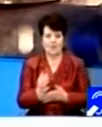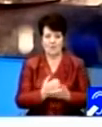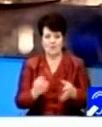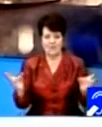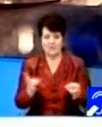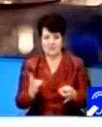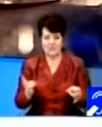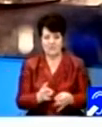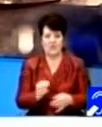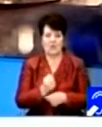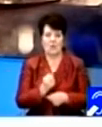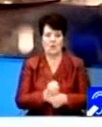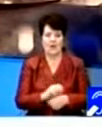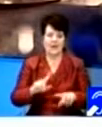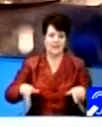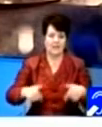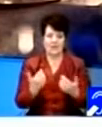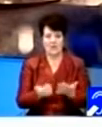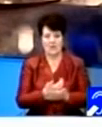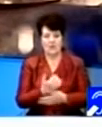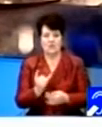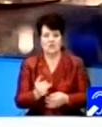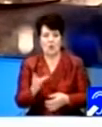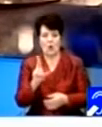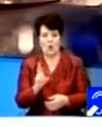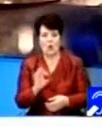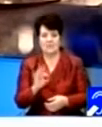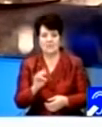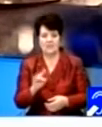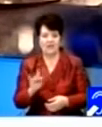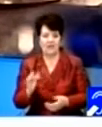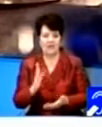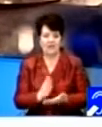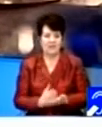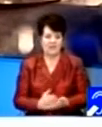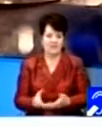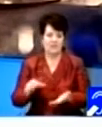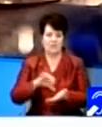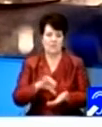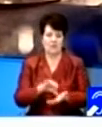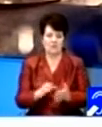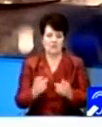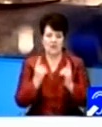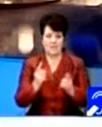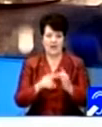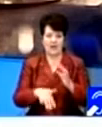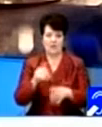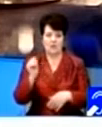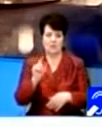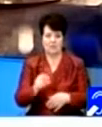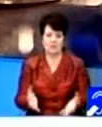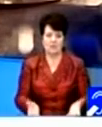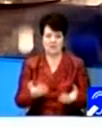necesare amplelor lucrări de renovare și conservare. Populația Franței este chemată să participe la cea mai mare loterie pentru